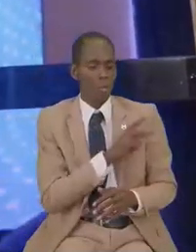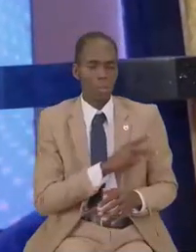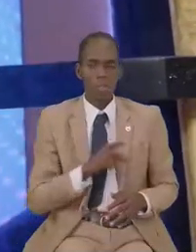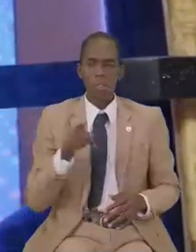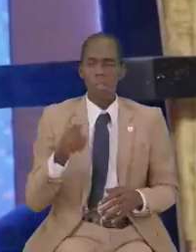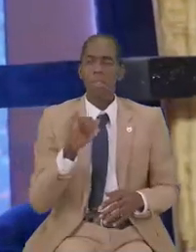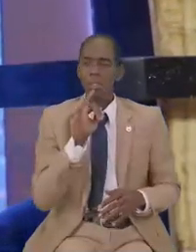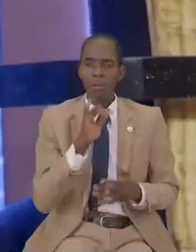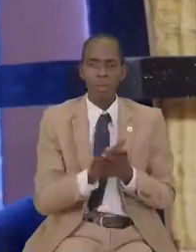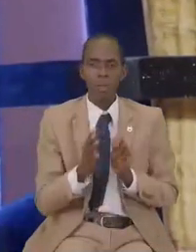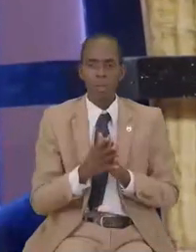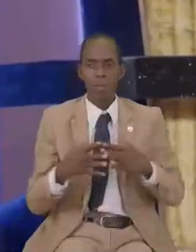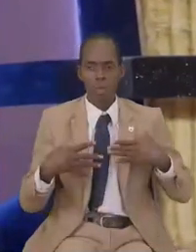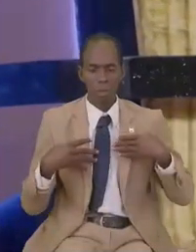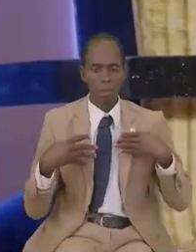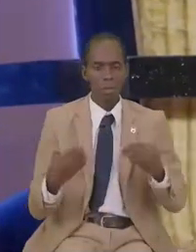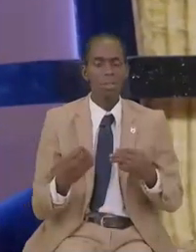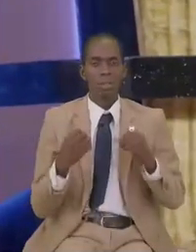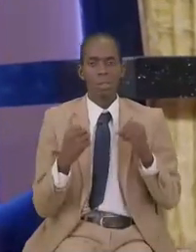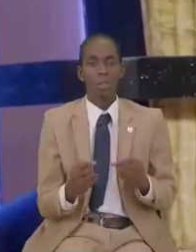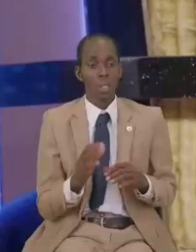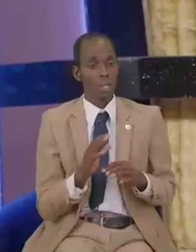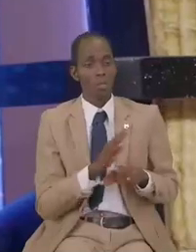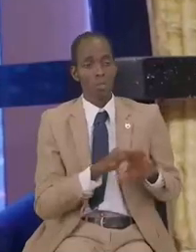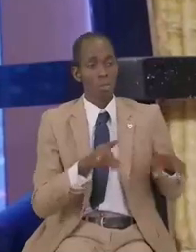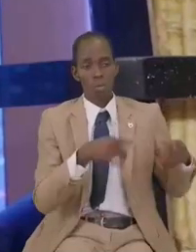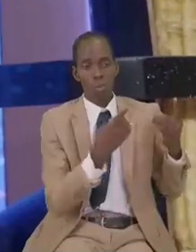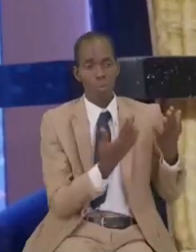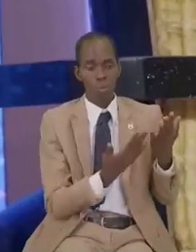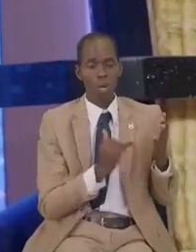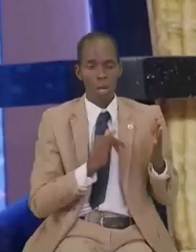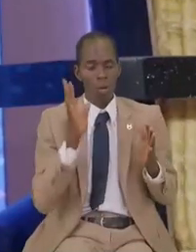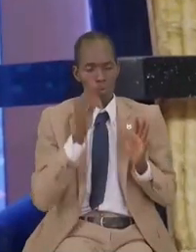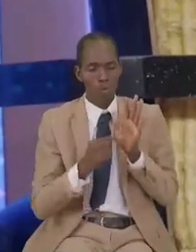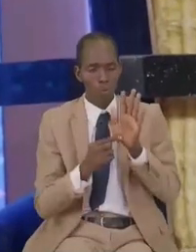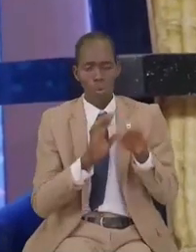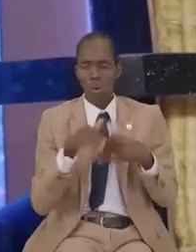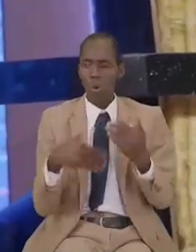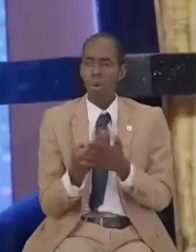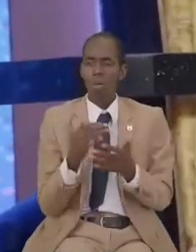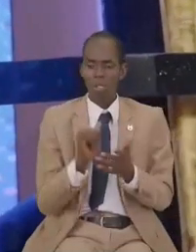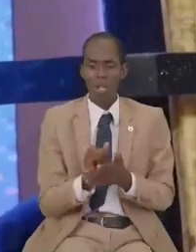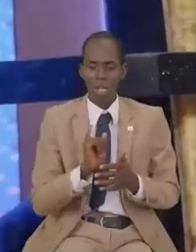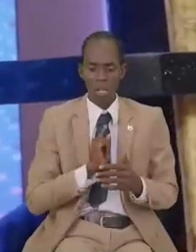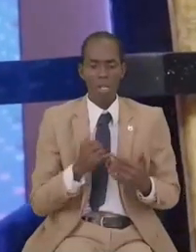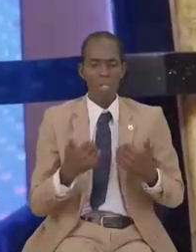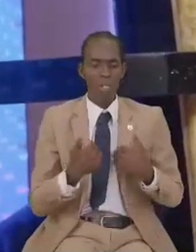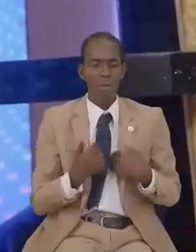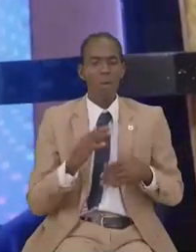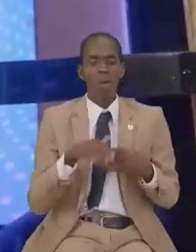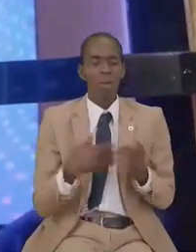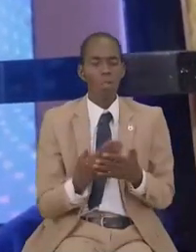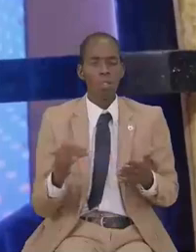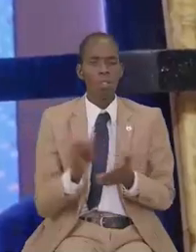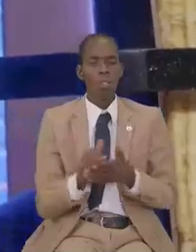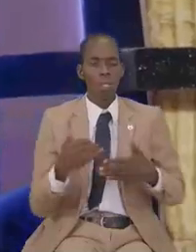a apprécié son rétablissement. Il dit que faut pas quitter maintenant. Je vais vous montrer tout ce que je possède, toutes les choses dans sa maison, de chambre